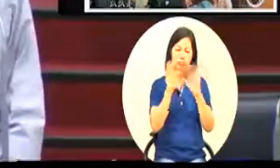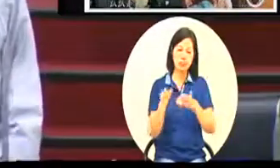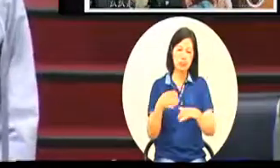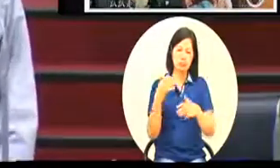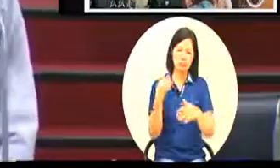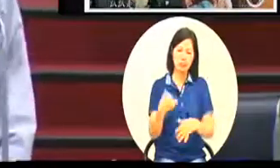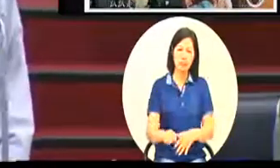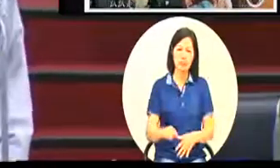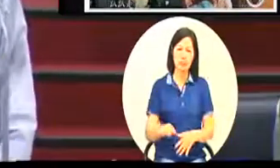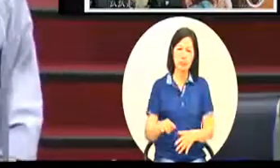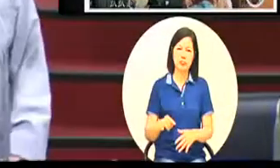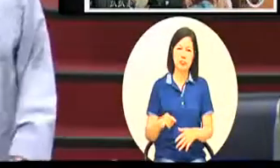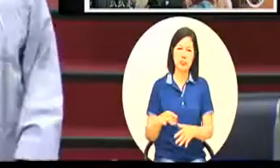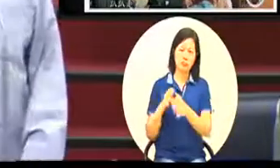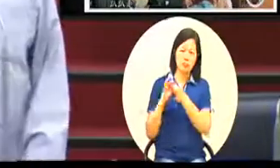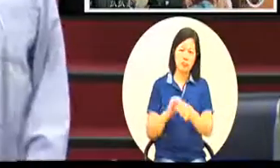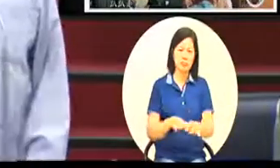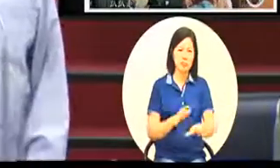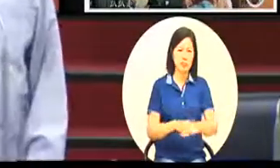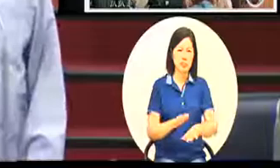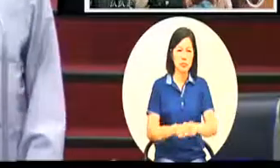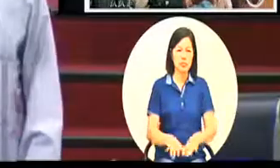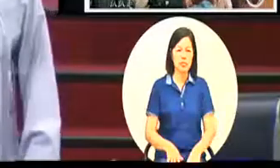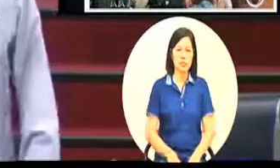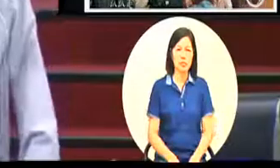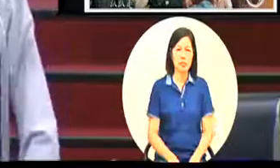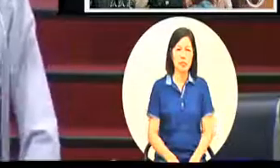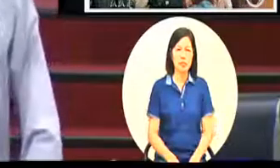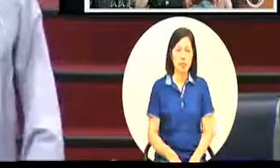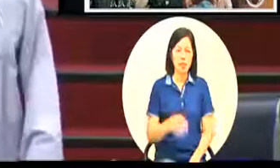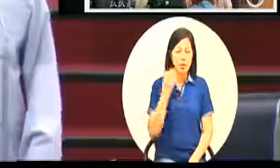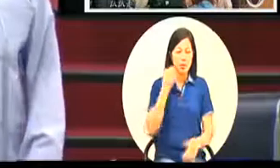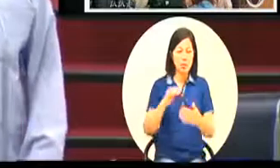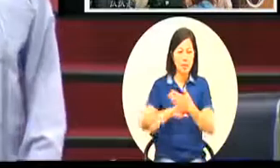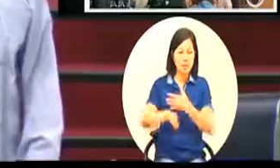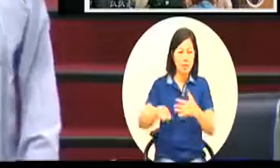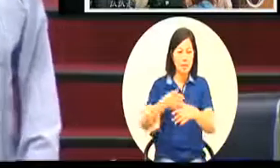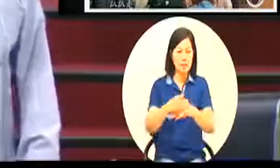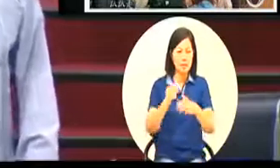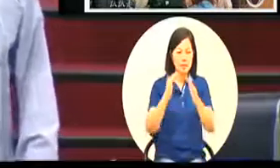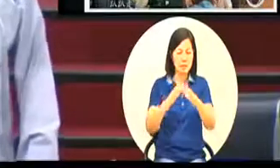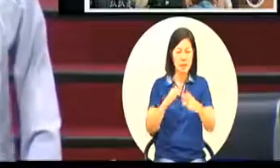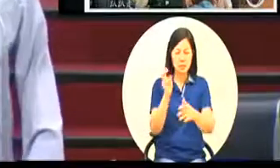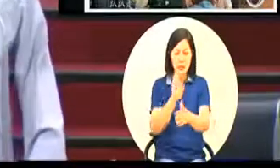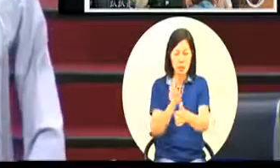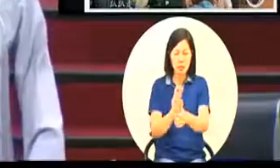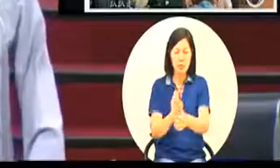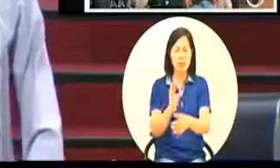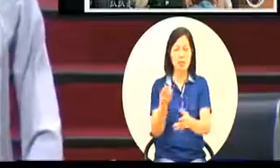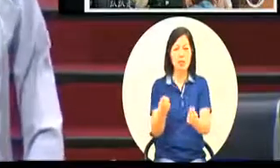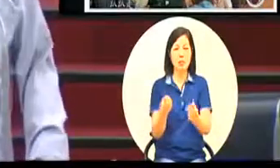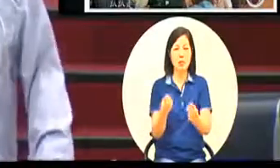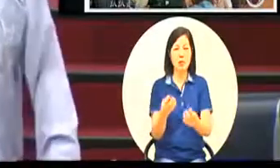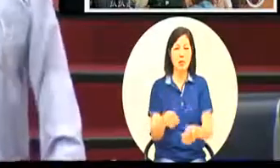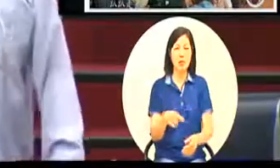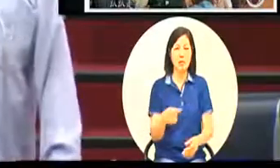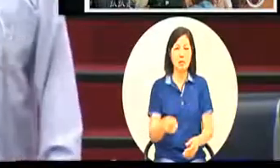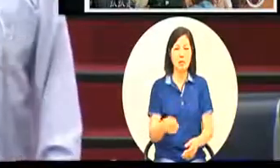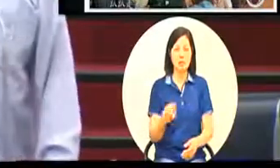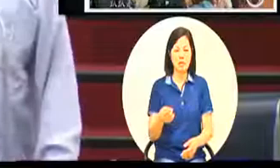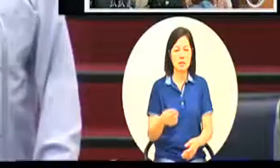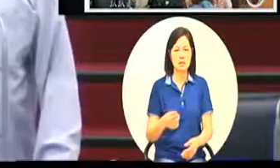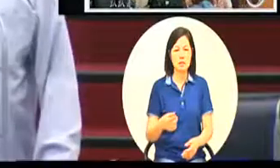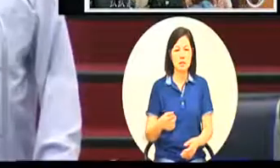情一定袂好，迄是拄伫咱高雄市呢。迄若伫北关区无咧照顾吼，我看迄个桥底啊愈歹愈重